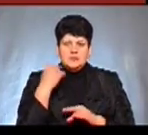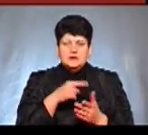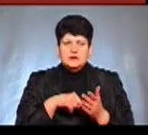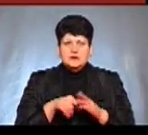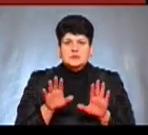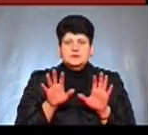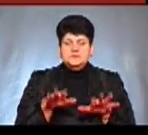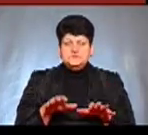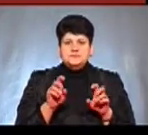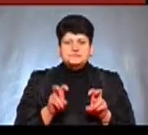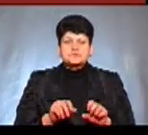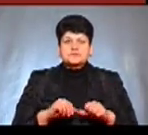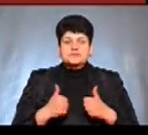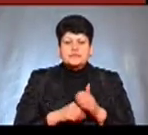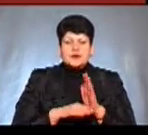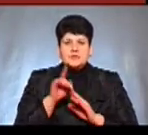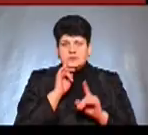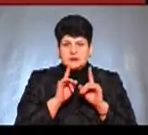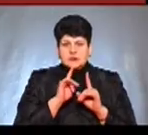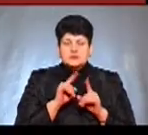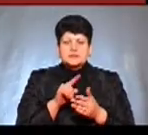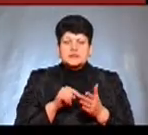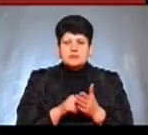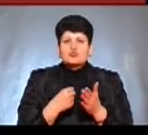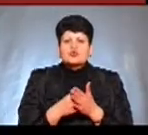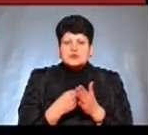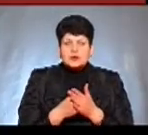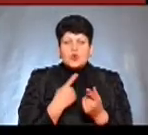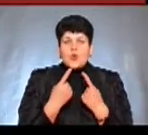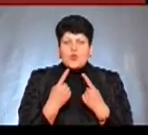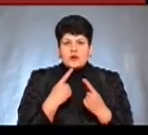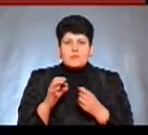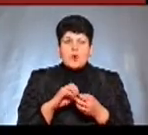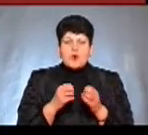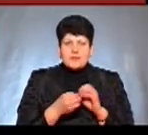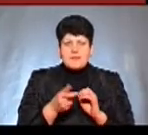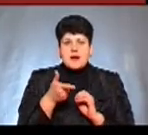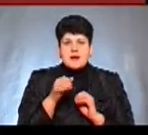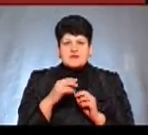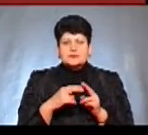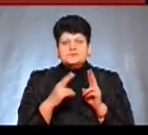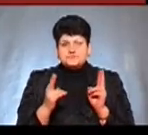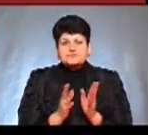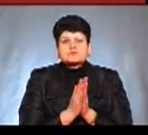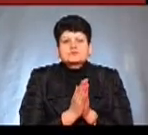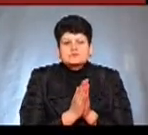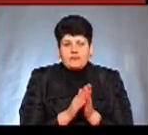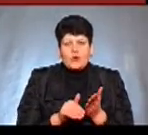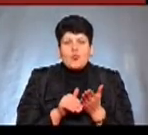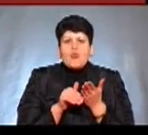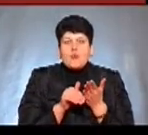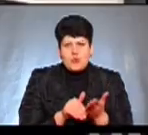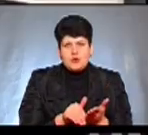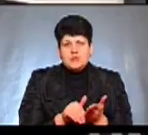на засіданні Комітету Верховної Ради України з питань бюджету говорив про проблему Гаївського мосту і, власне, просив допомоги, скажімо